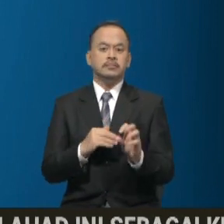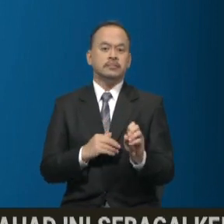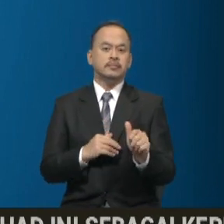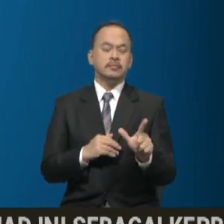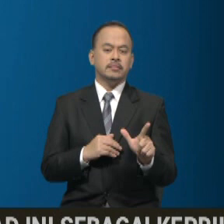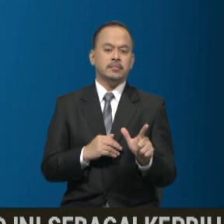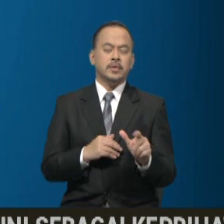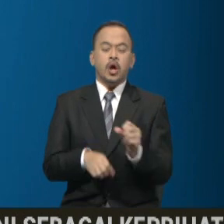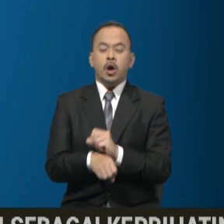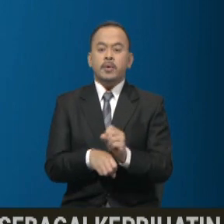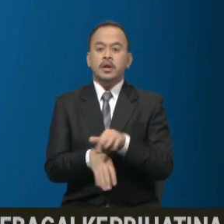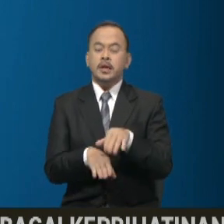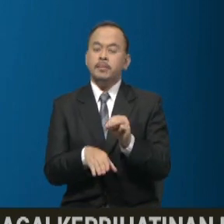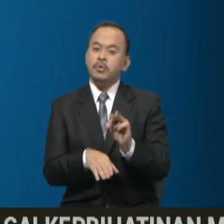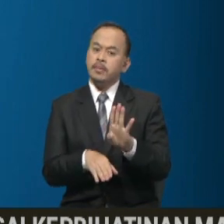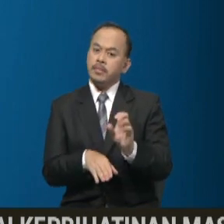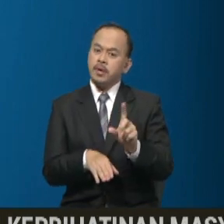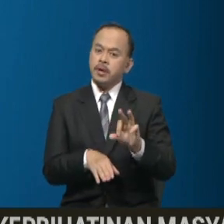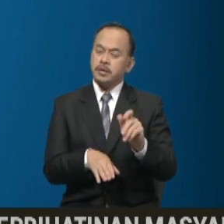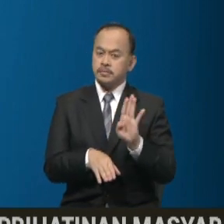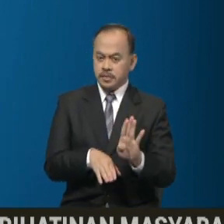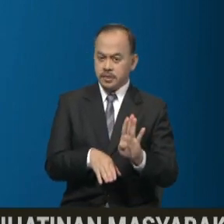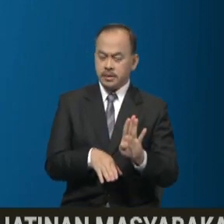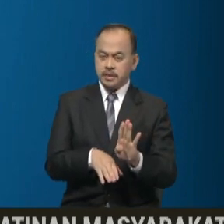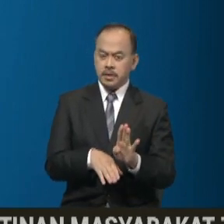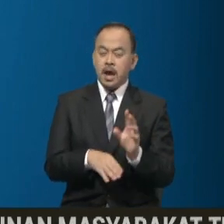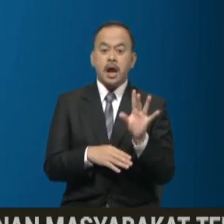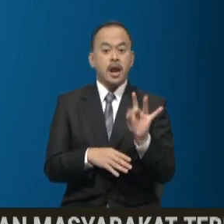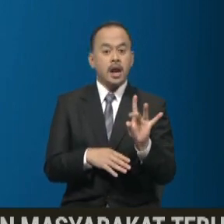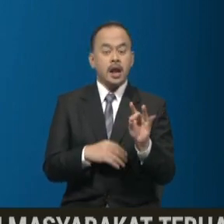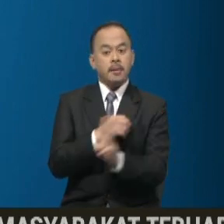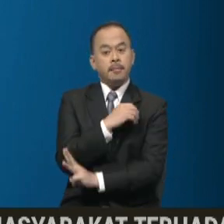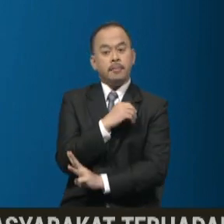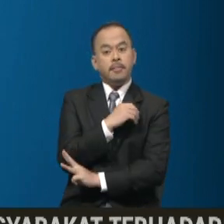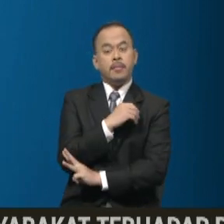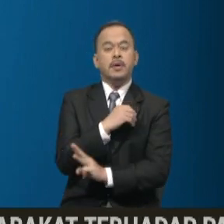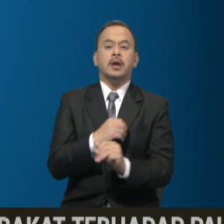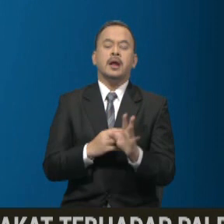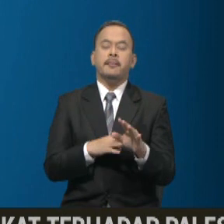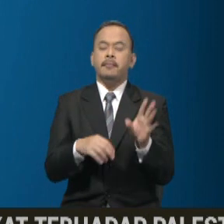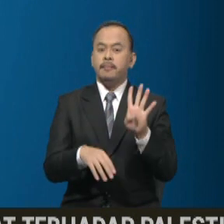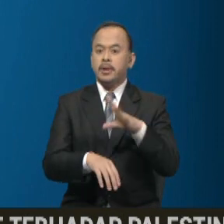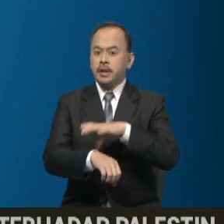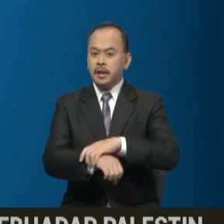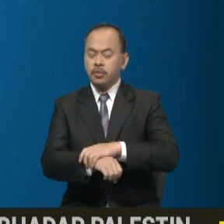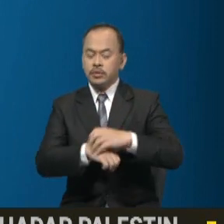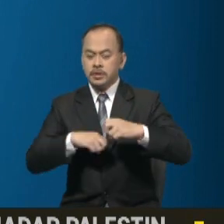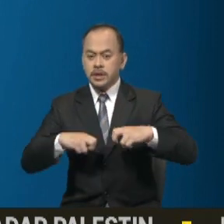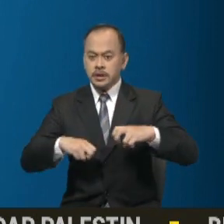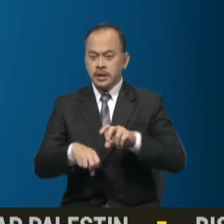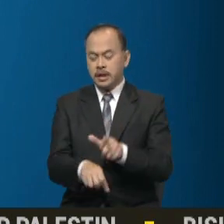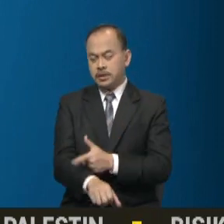Sementara itu, dalam operasi di Mukim Brakas B, 8 warga negara asing diperiksa. 4 darinya ditahan bagi siasatan